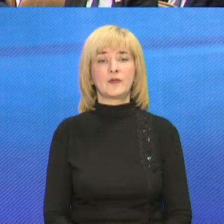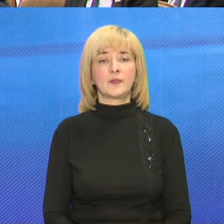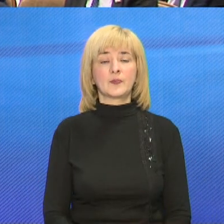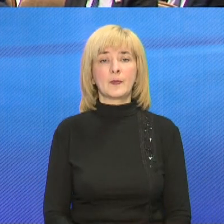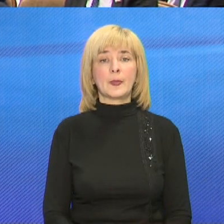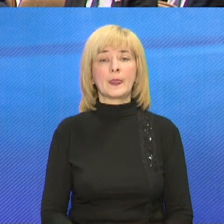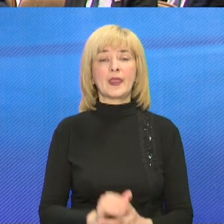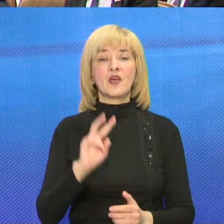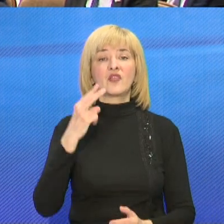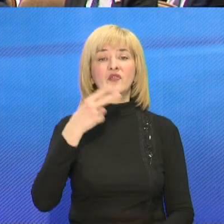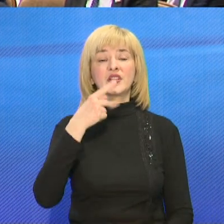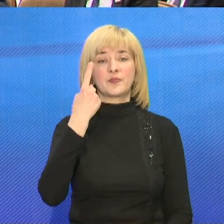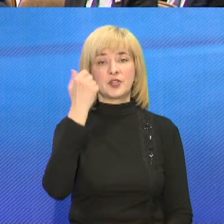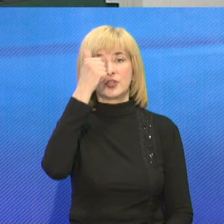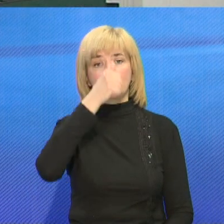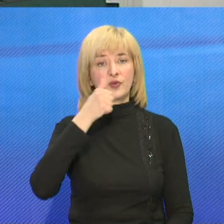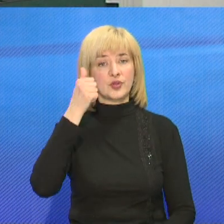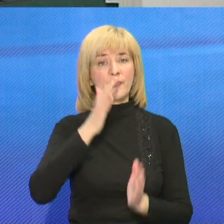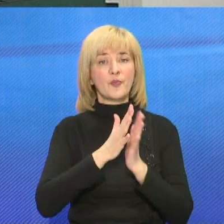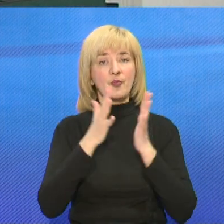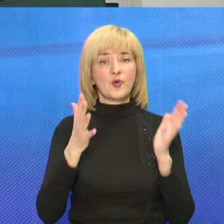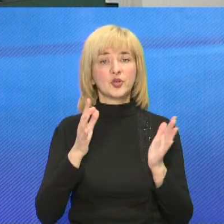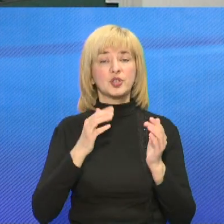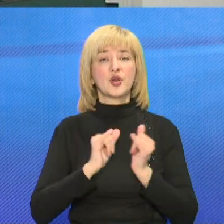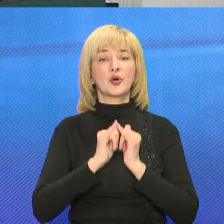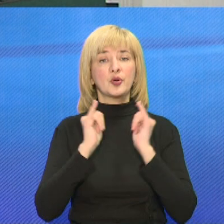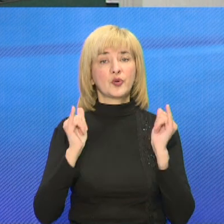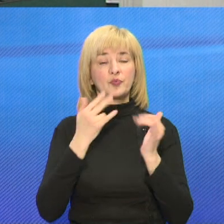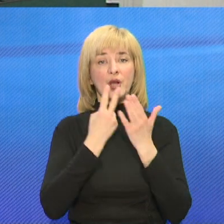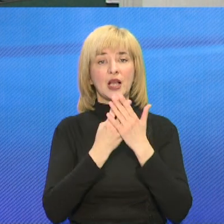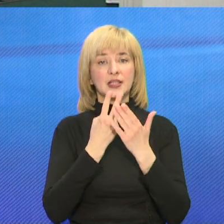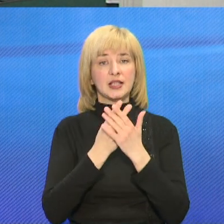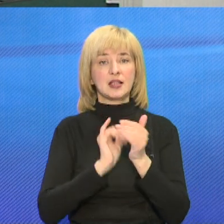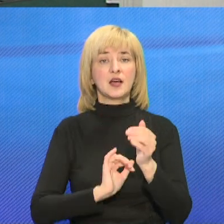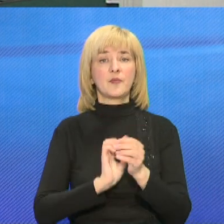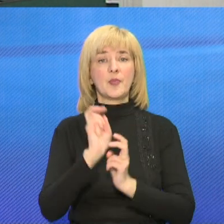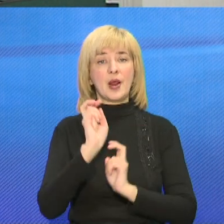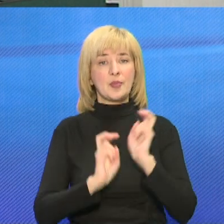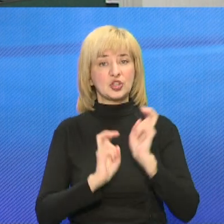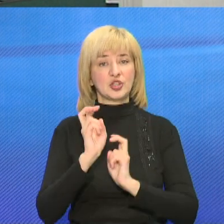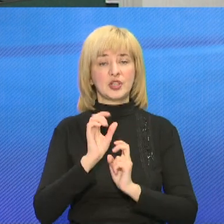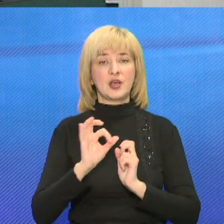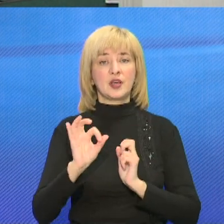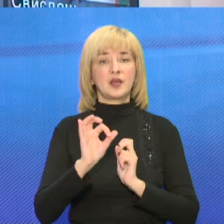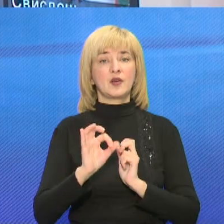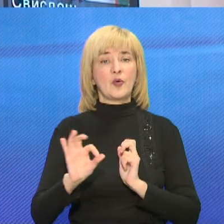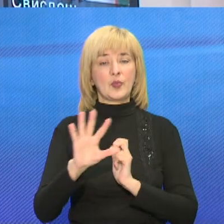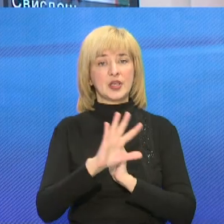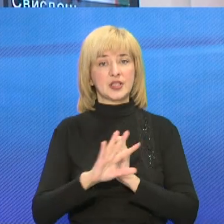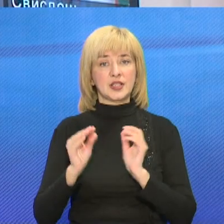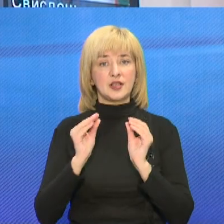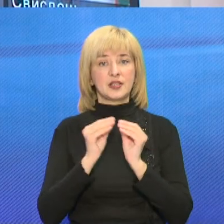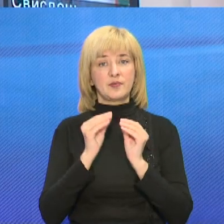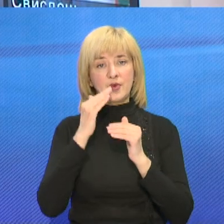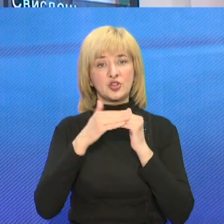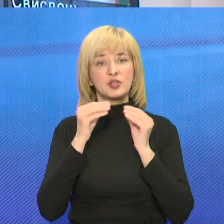У 2021 годзе найбольшы рост паказала прамысловасць рэгіёну, без малога 10%. Сельская гаспадарка па